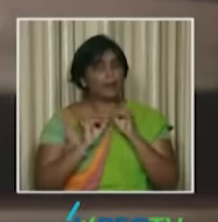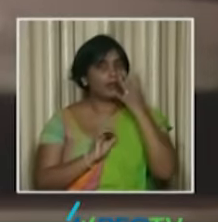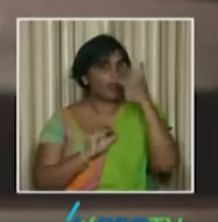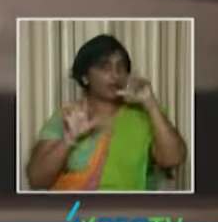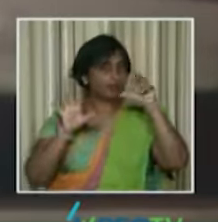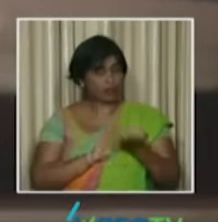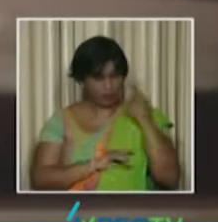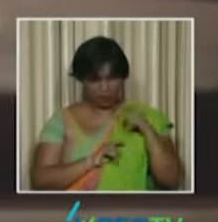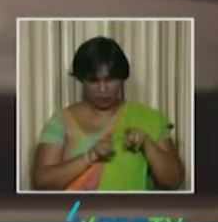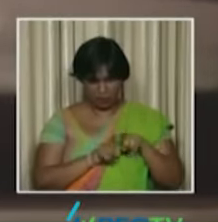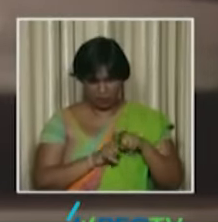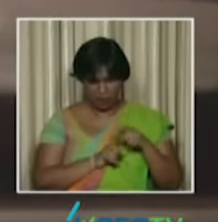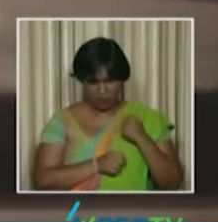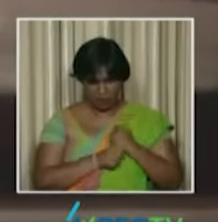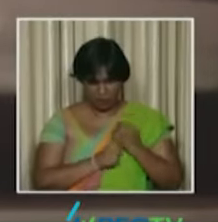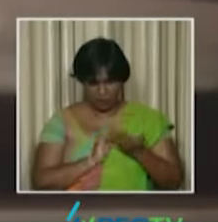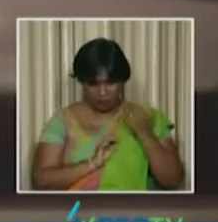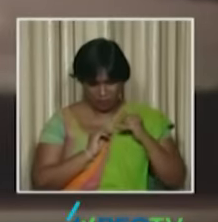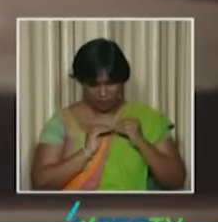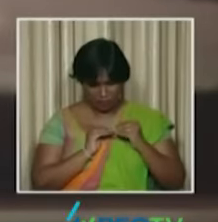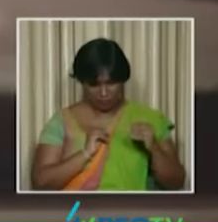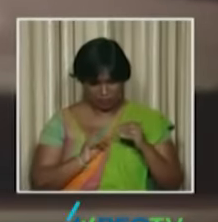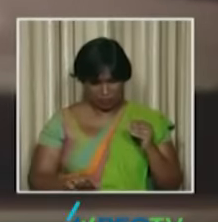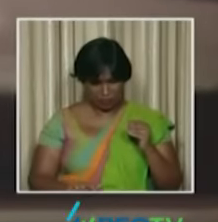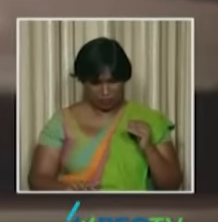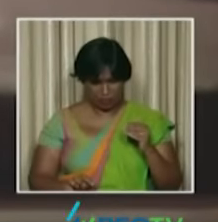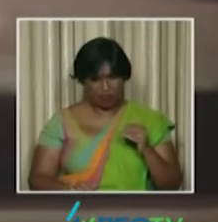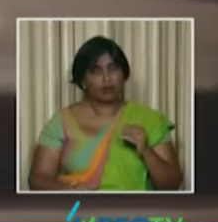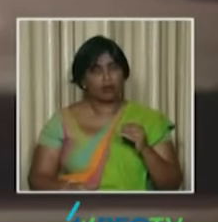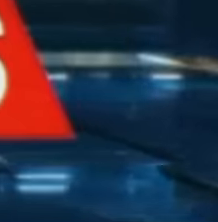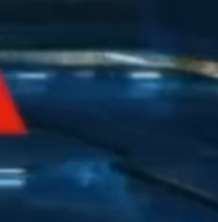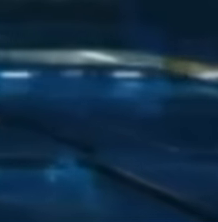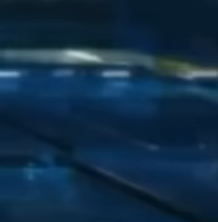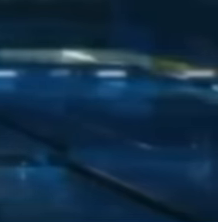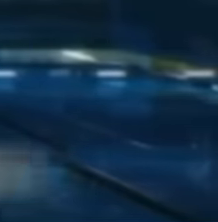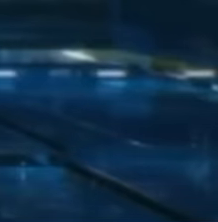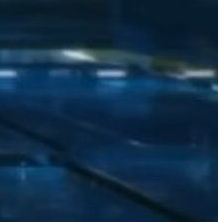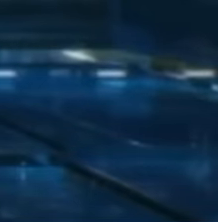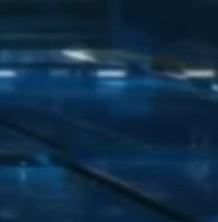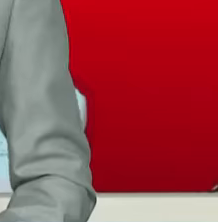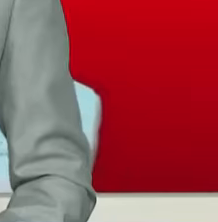වැඩි ගන්න තීන්දුව කළා තියෙනවා රාජ්‍ය වියදමට වඩා වැඩි ප්‍රමාණයක් ණය ගන්න මේ අයවෙන් තීන්දුව කළා තියෙනවා